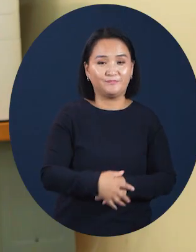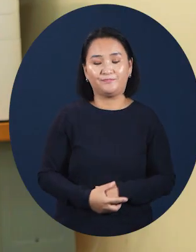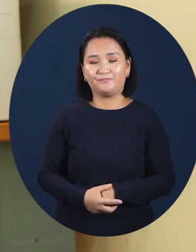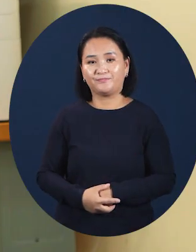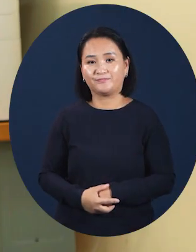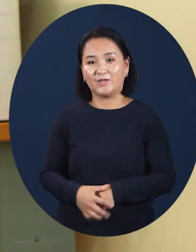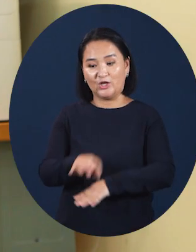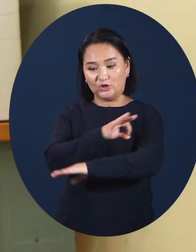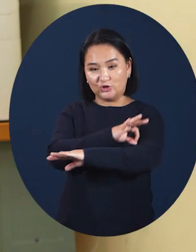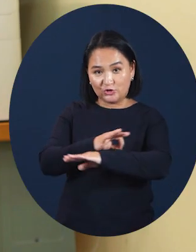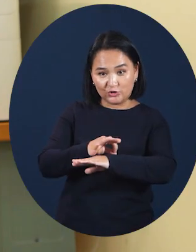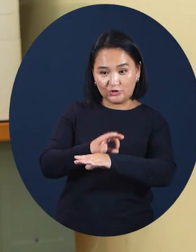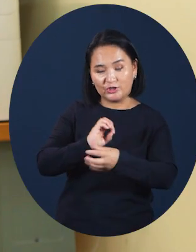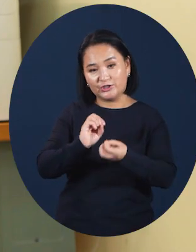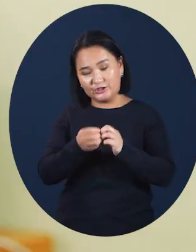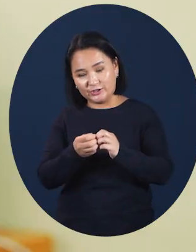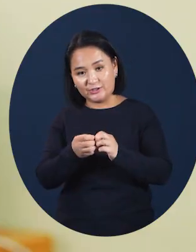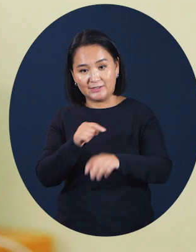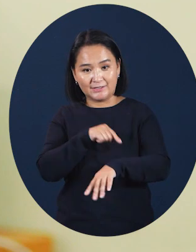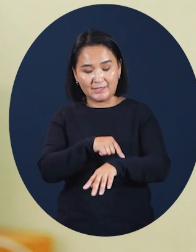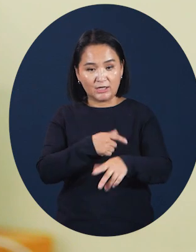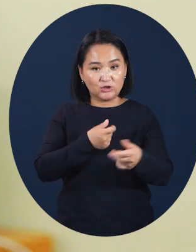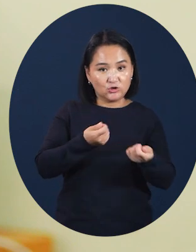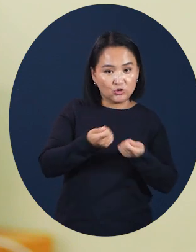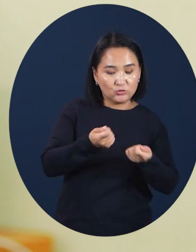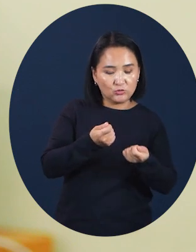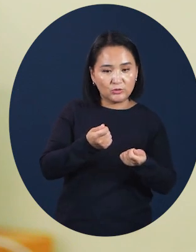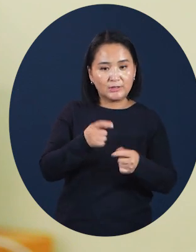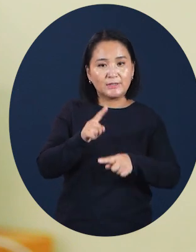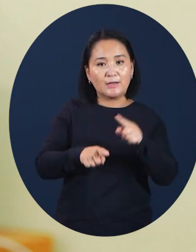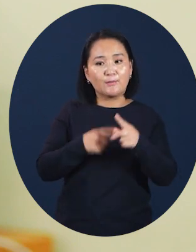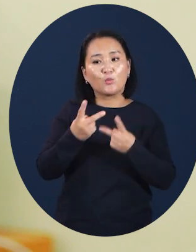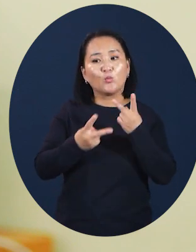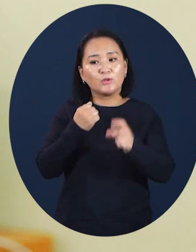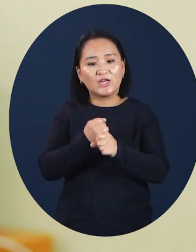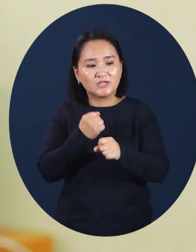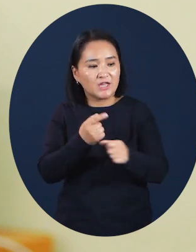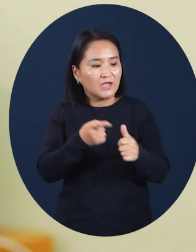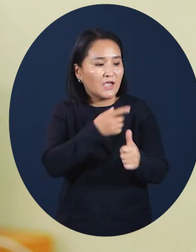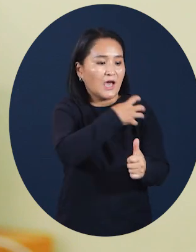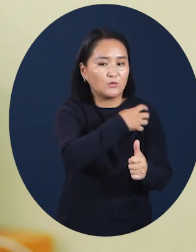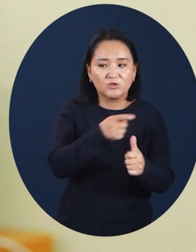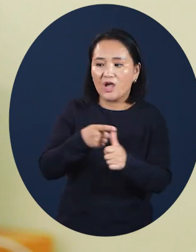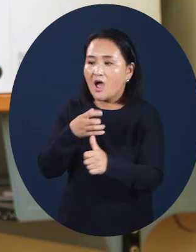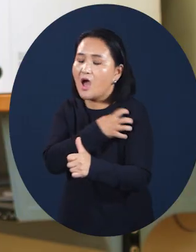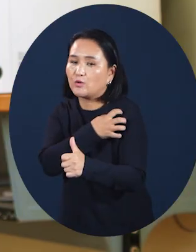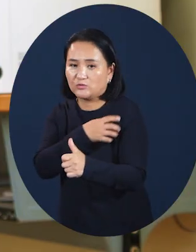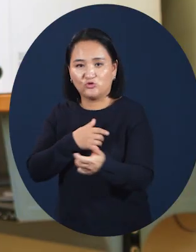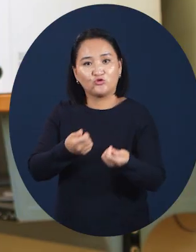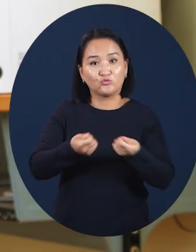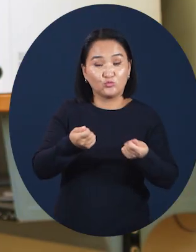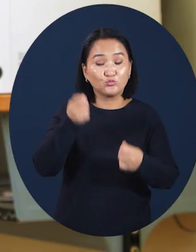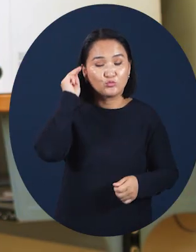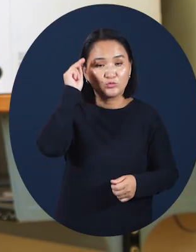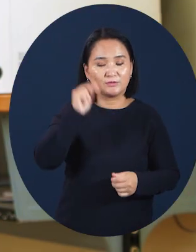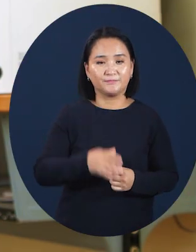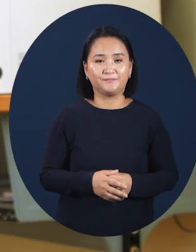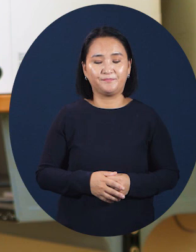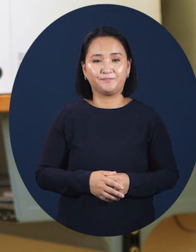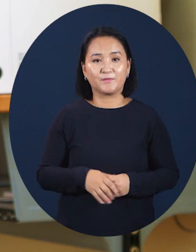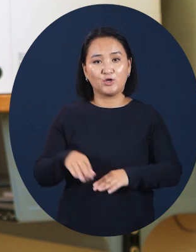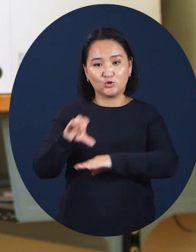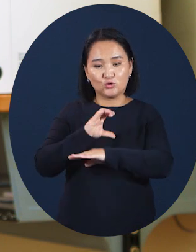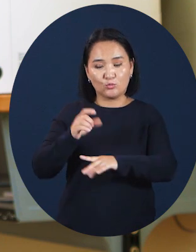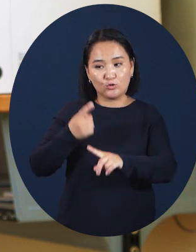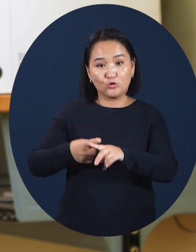бол одоо цагаа ингэж зохицуулж ямар үйл ажиллагаа хинэнд яаж ажиллах уу гэдгийг зохицуулж сурсан. Сум орон нутгт гэсэн хүүхдүүд